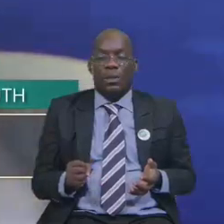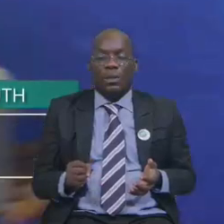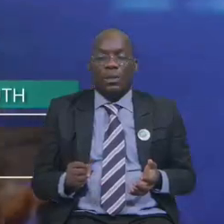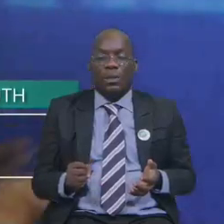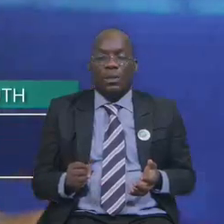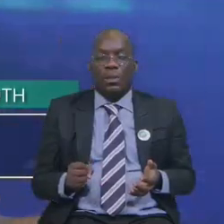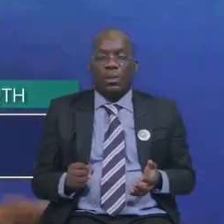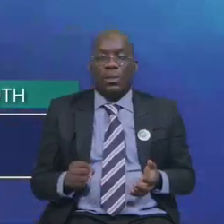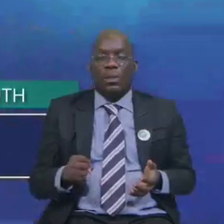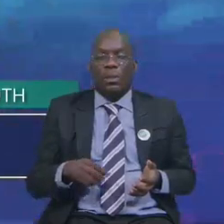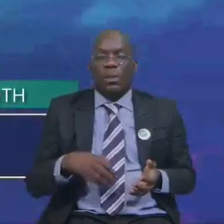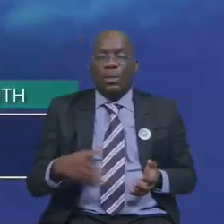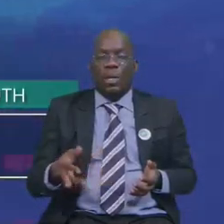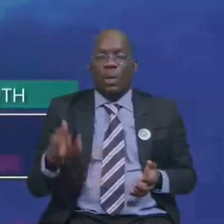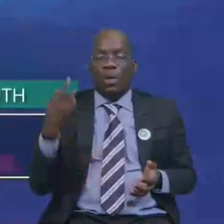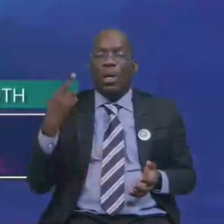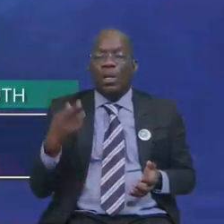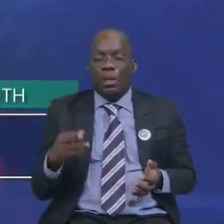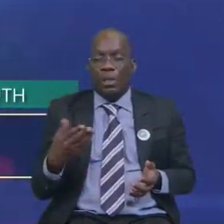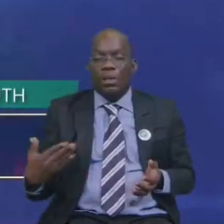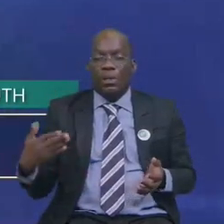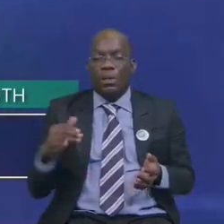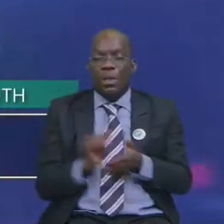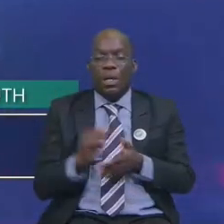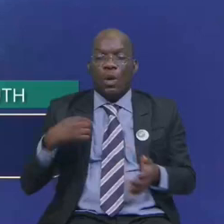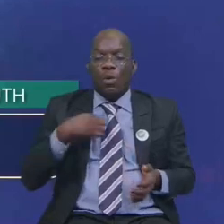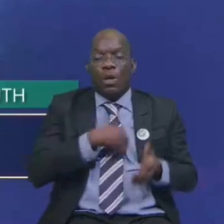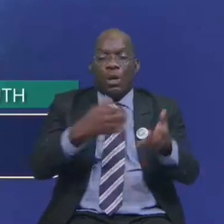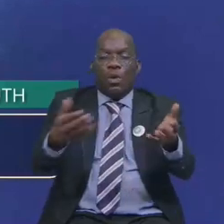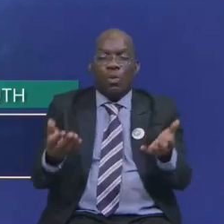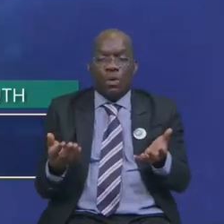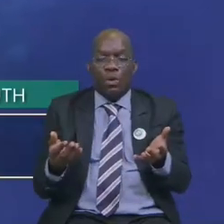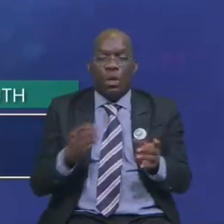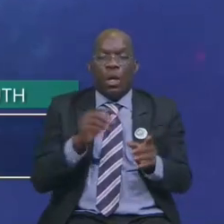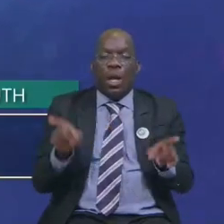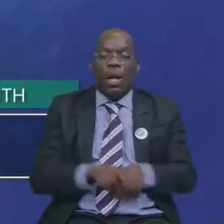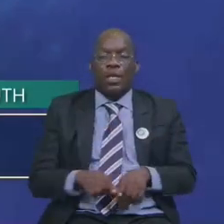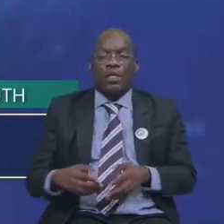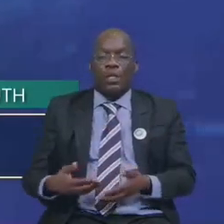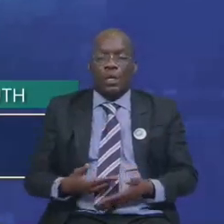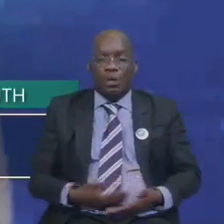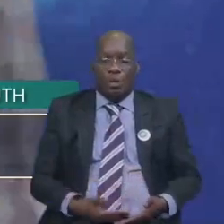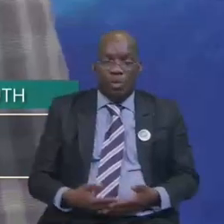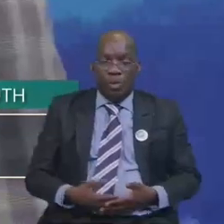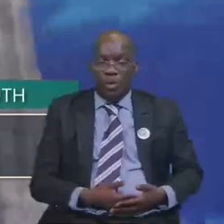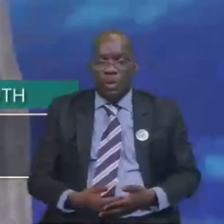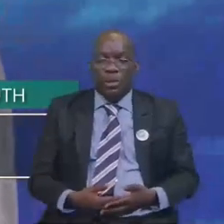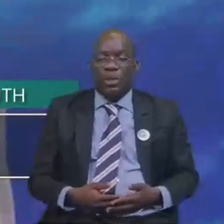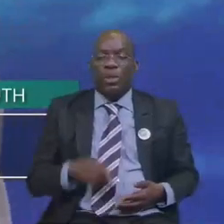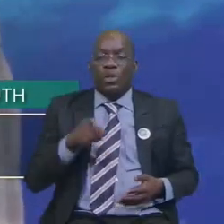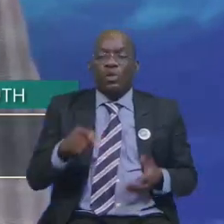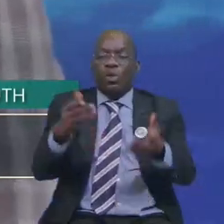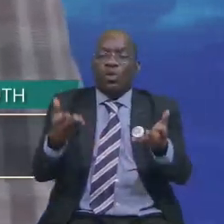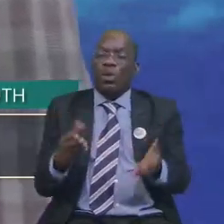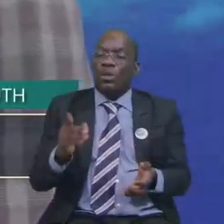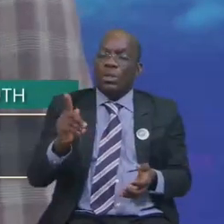s'il y a des choses que nous désirions quand on était encore des petits bébés vous désirez les jouer si vous désirez encore cela